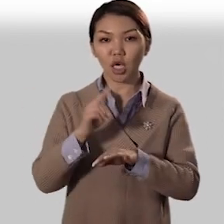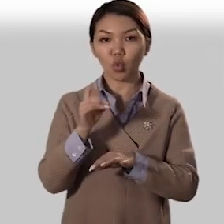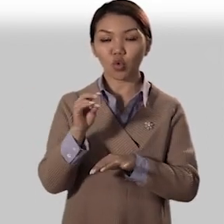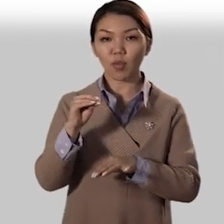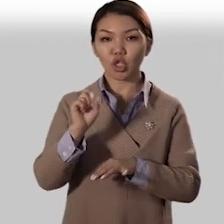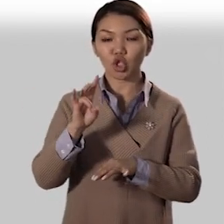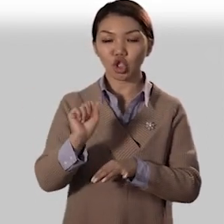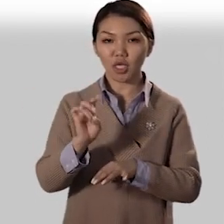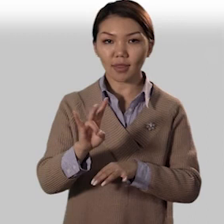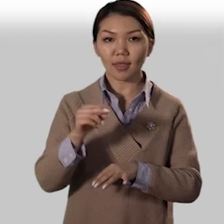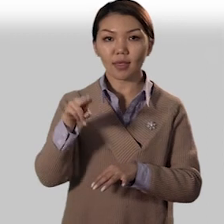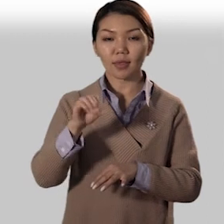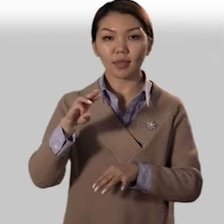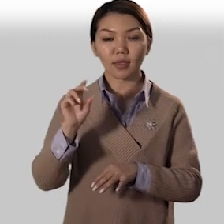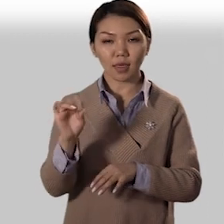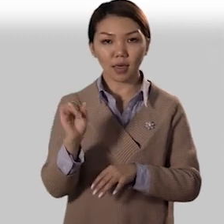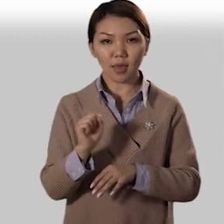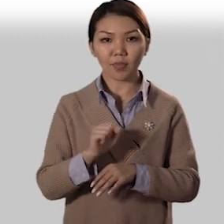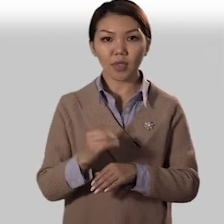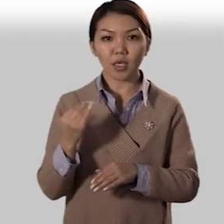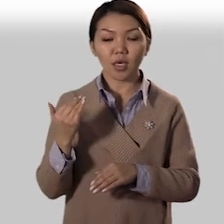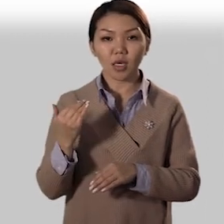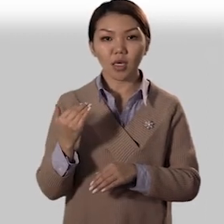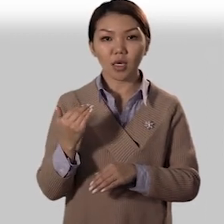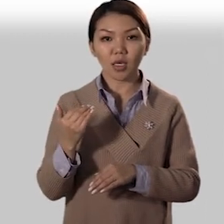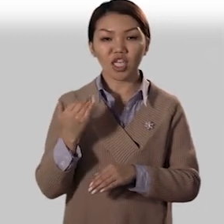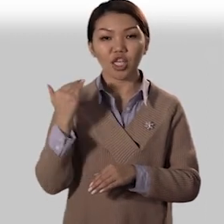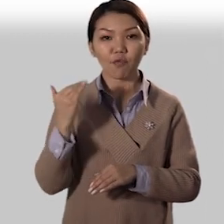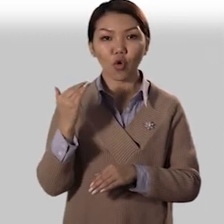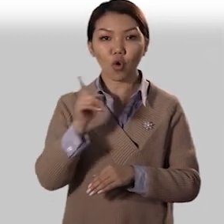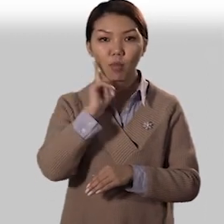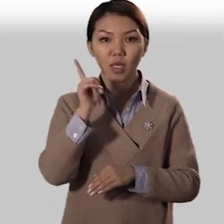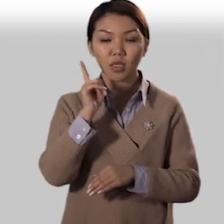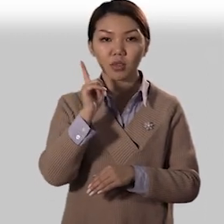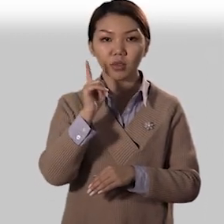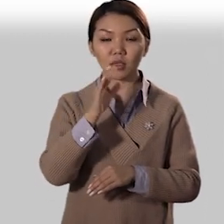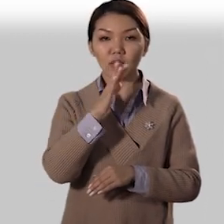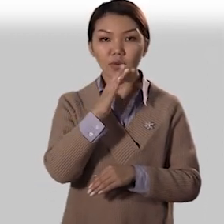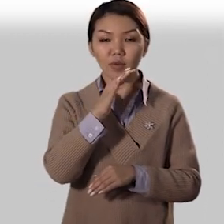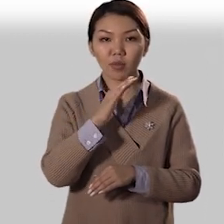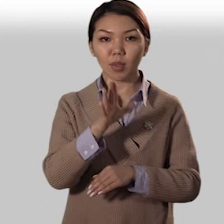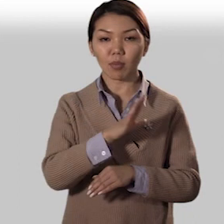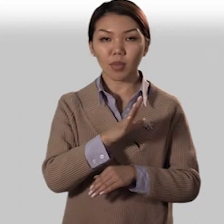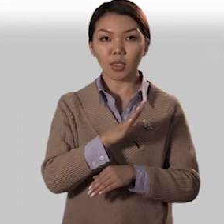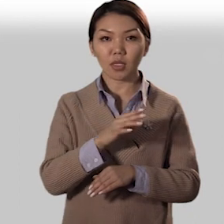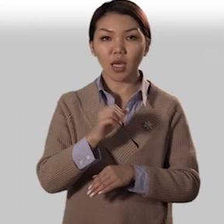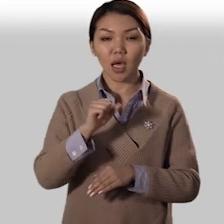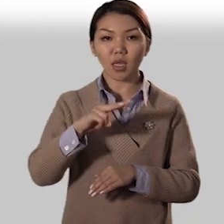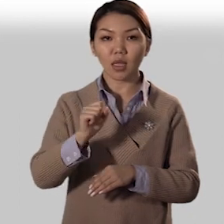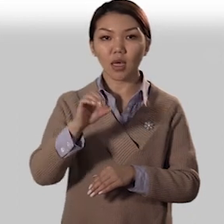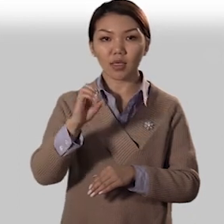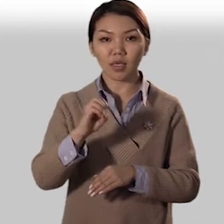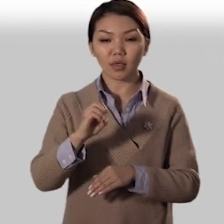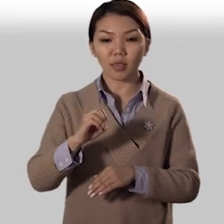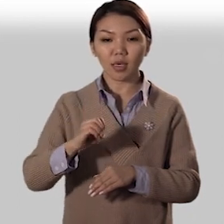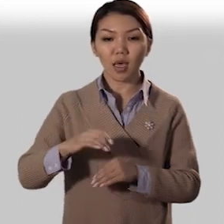детские и юношеские годы аламбика дотки прошли на алой и края суровом но